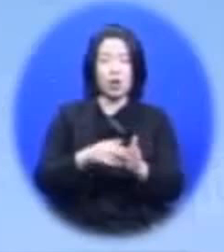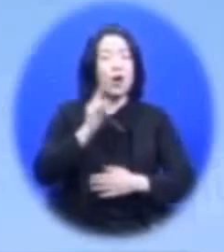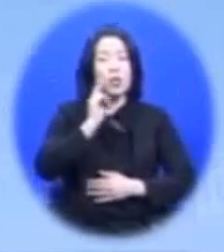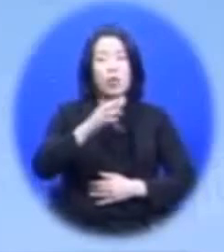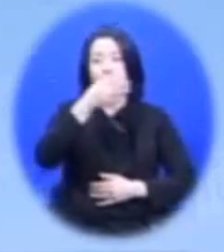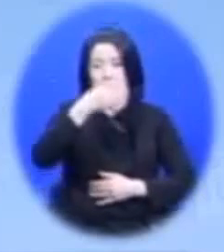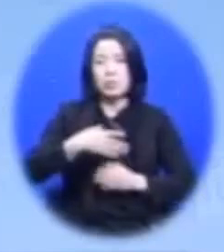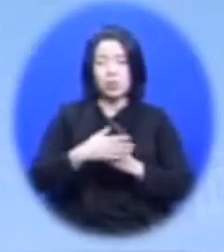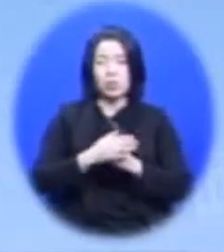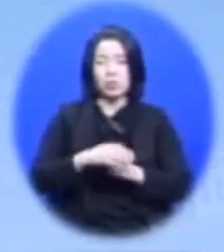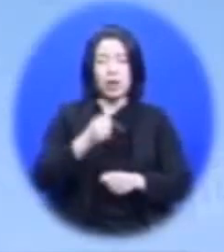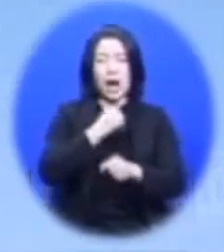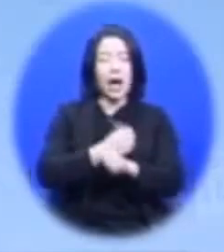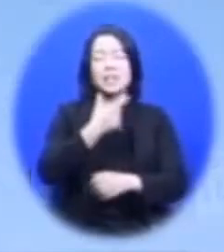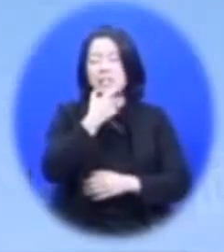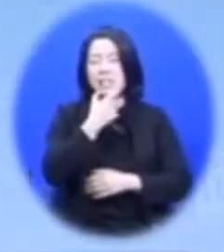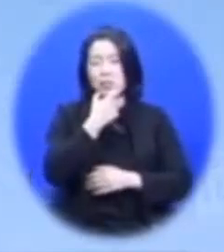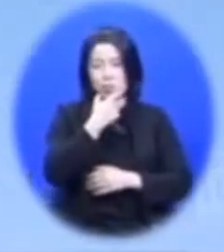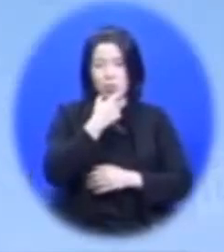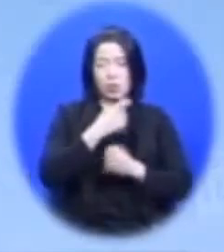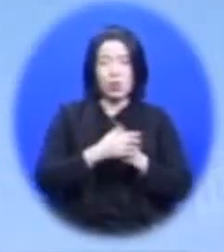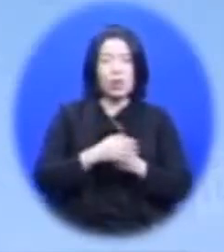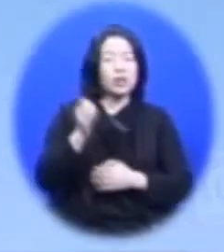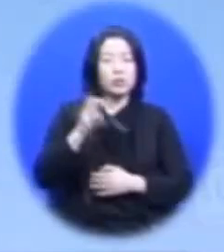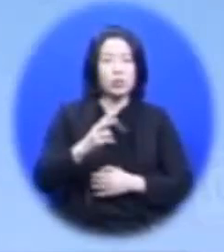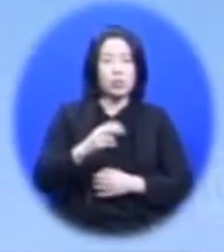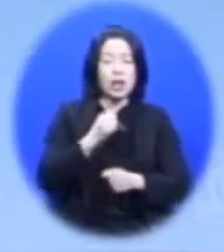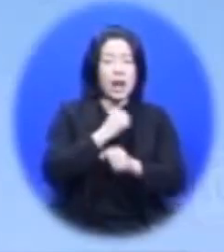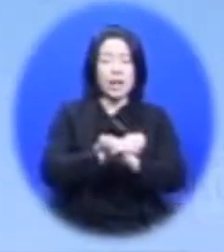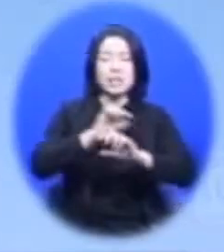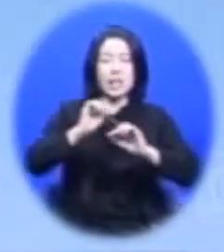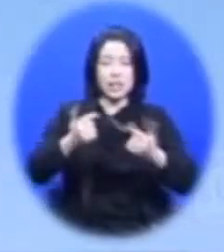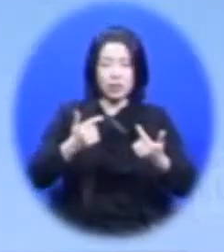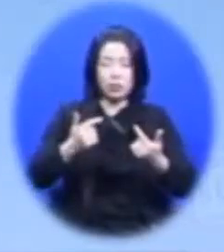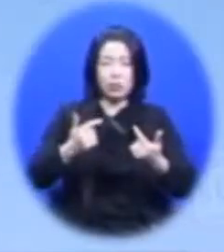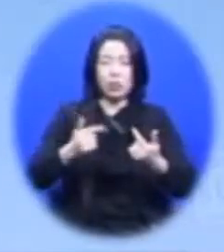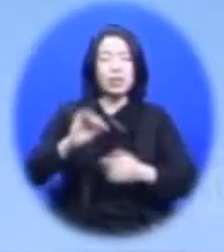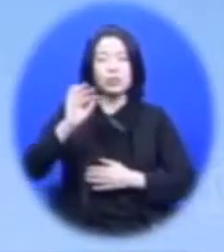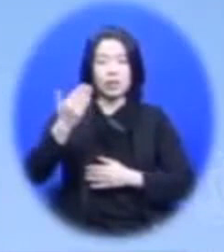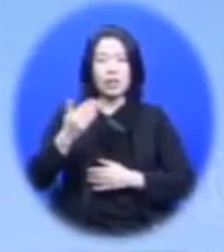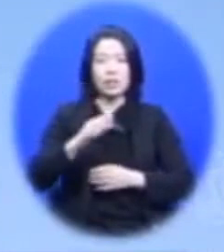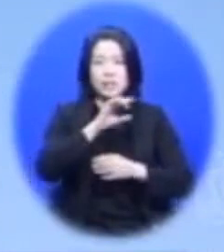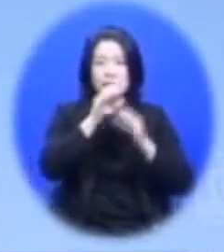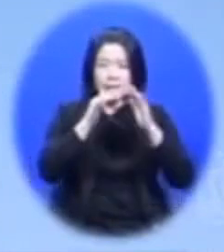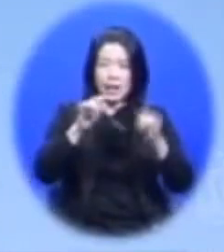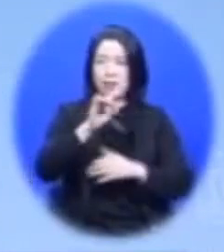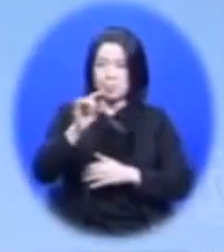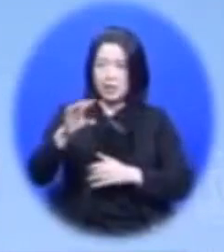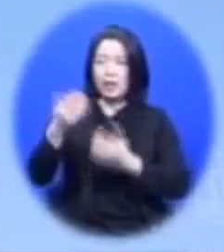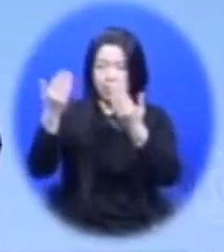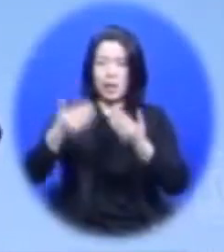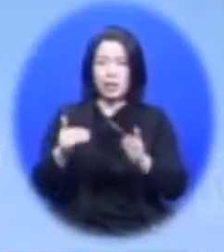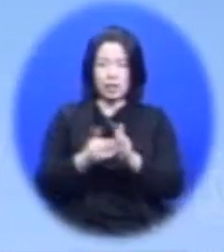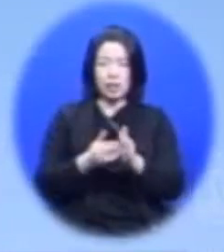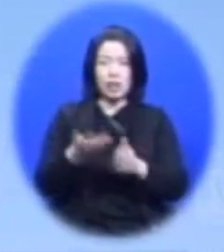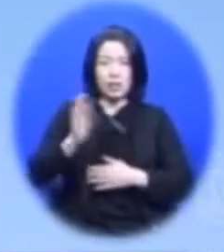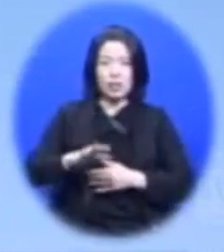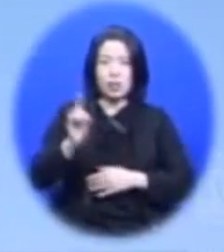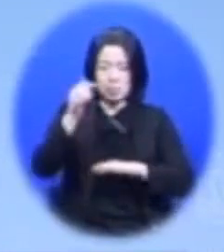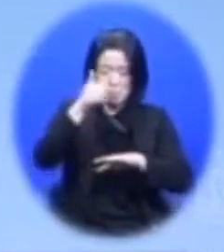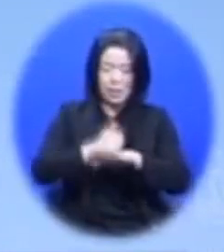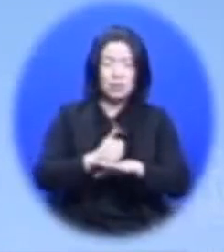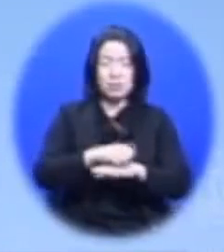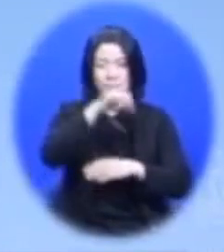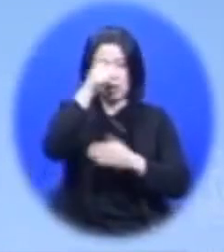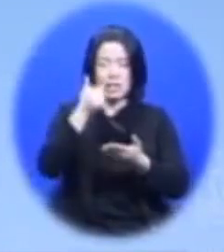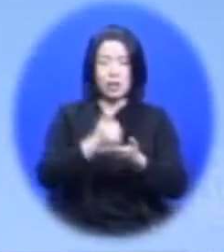힘들고 하기 싫었고 그리고 안 해도 된다는 확인을 사람마다 받았고, 그런데 마지막에 어느 장로님으로부터